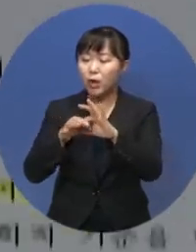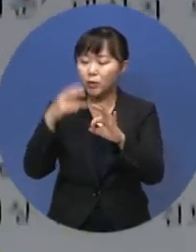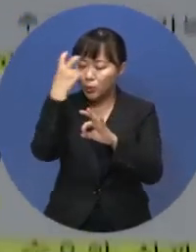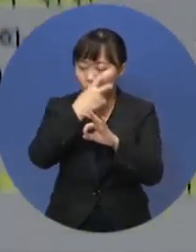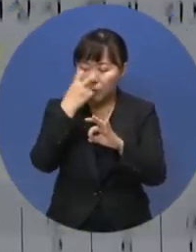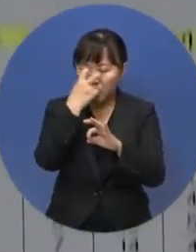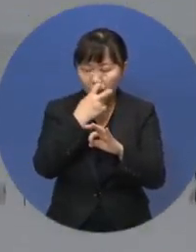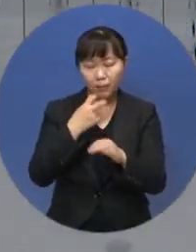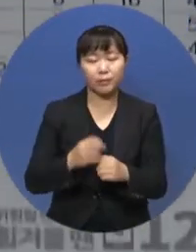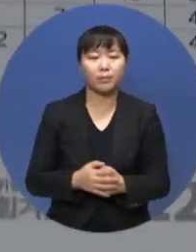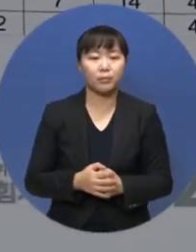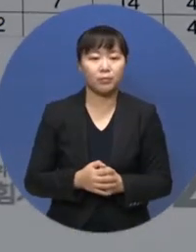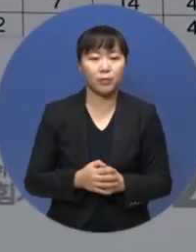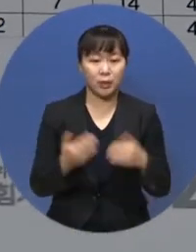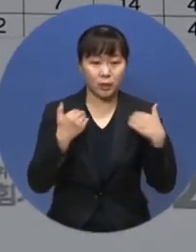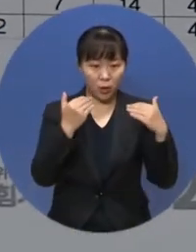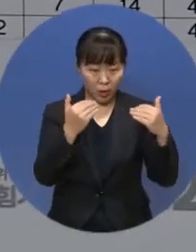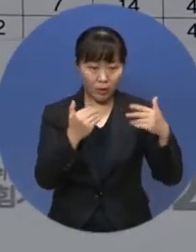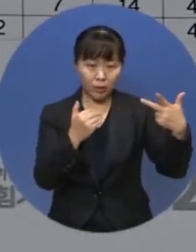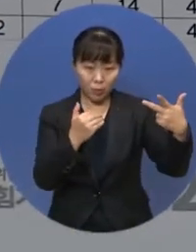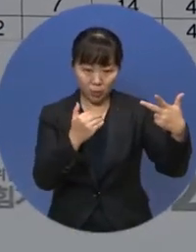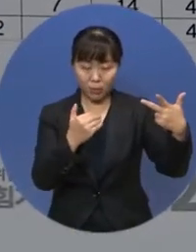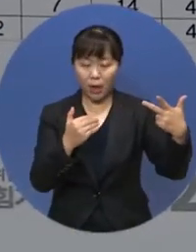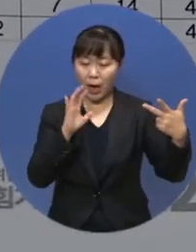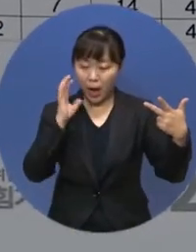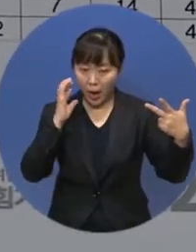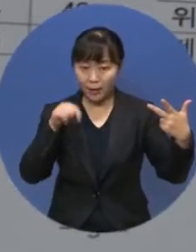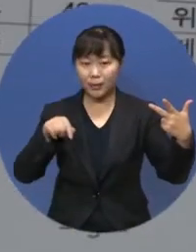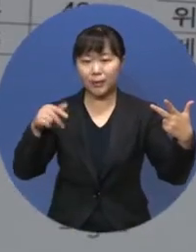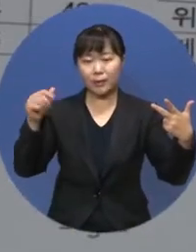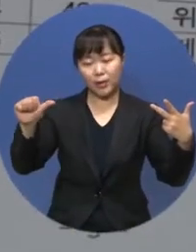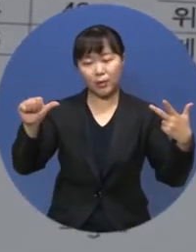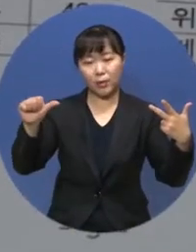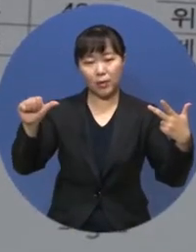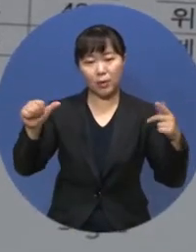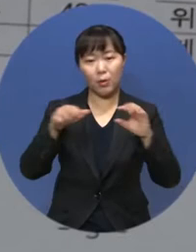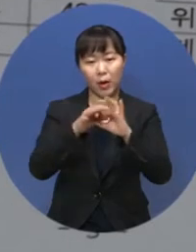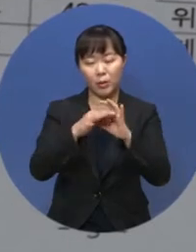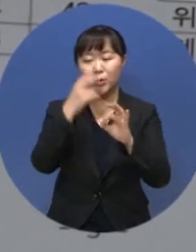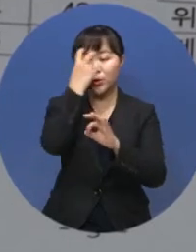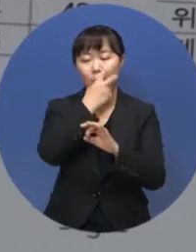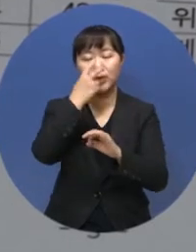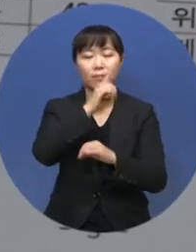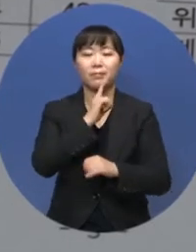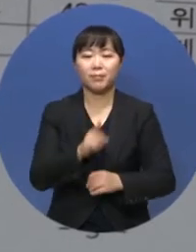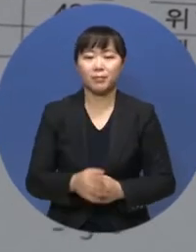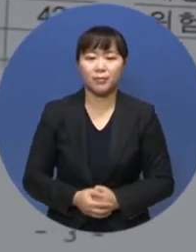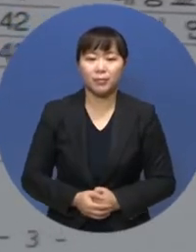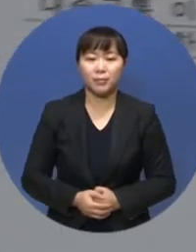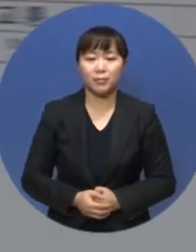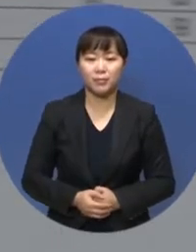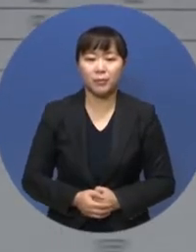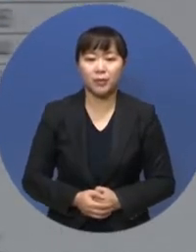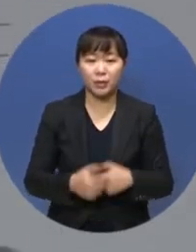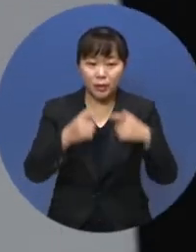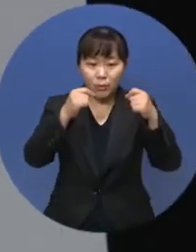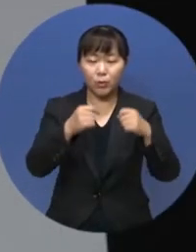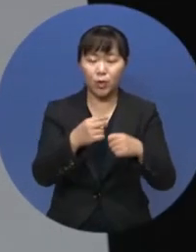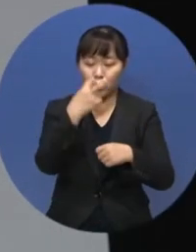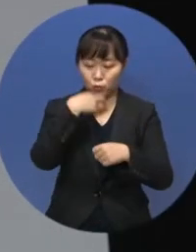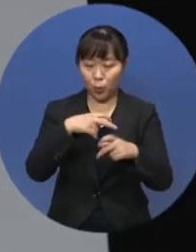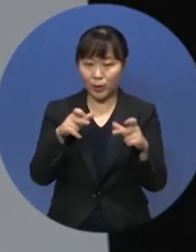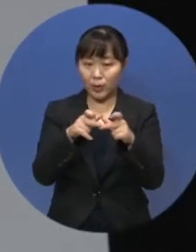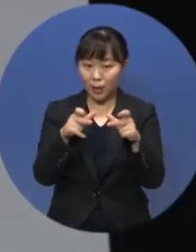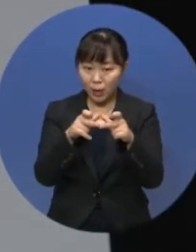됩니다 성인의 경우 7개 아동의 경우 5개 항목에 대해 조사를 진행합니다 이에 따라 중복